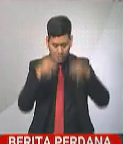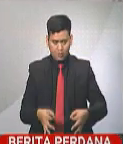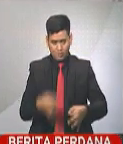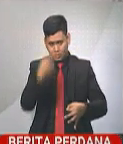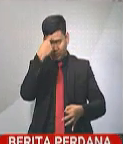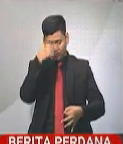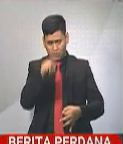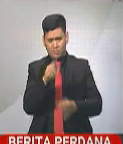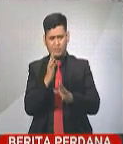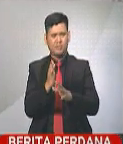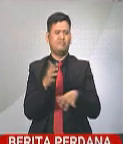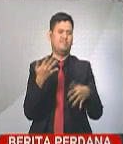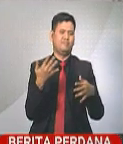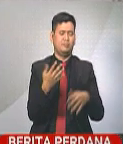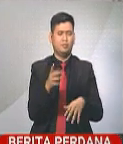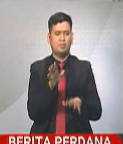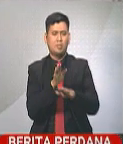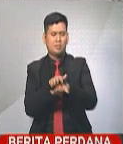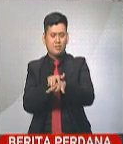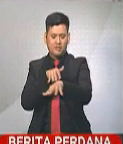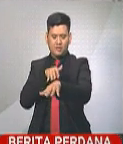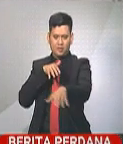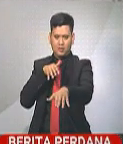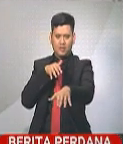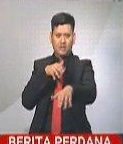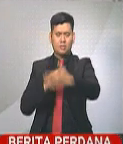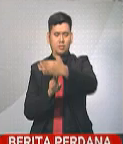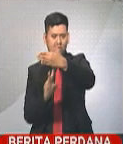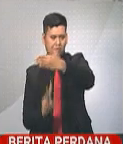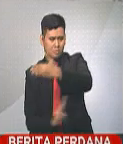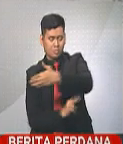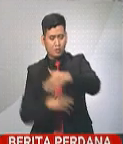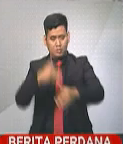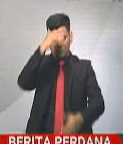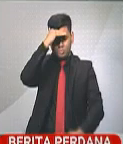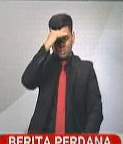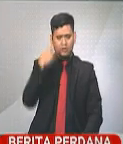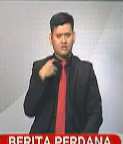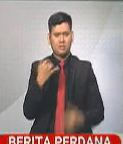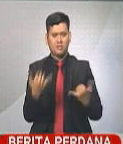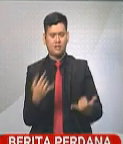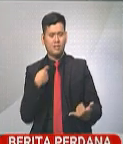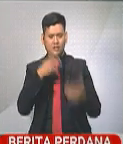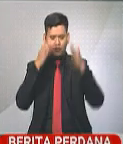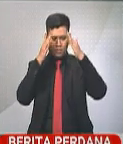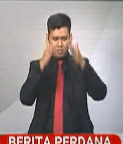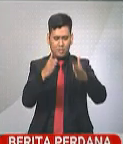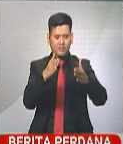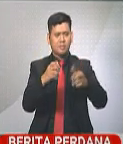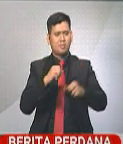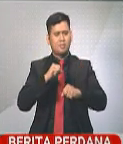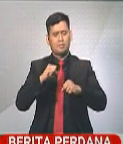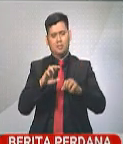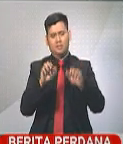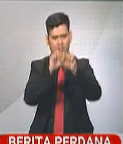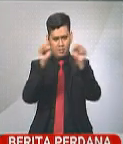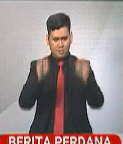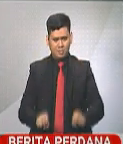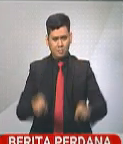kesesakan Tambak Johor memaklumkan fokus utama ketika ini ialah menambah baik sistem penjayaan selain beberapa perkara lain.